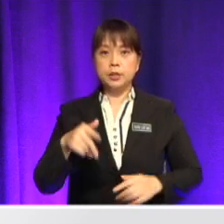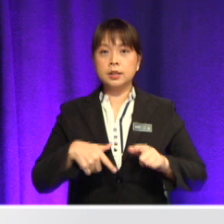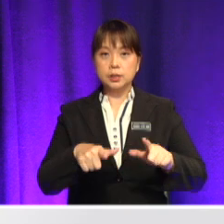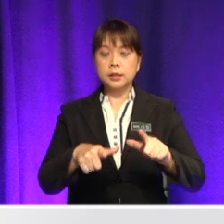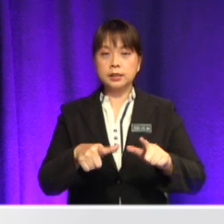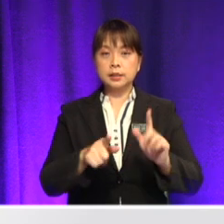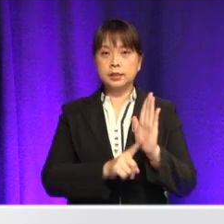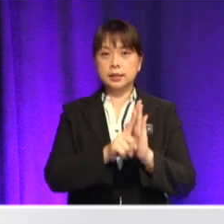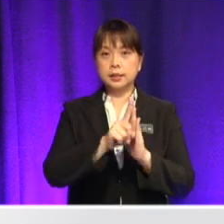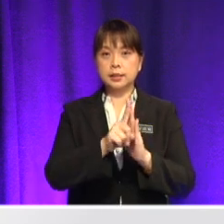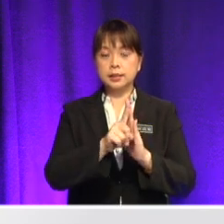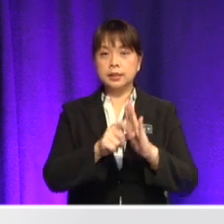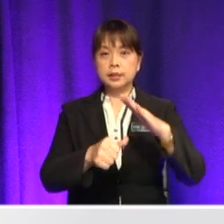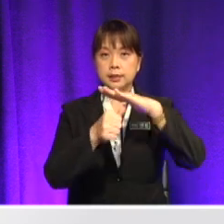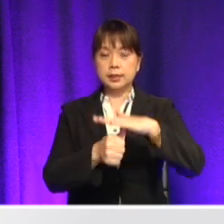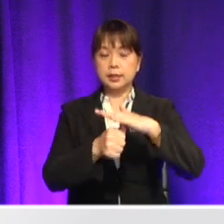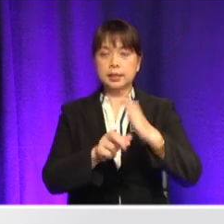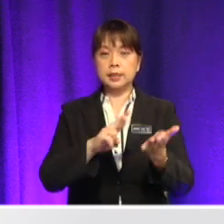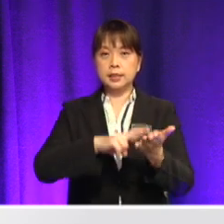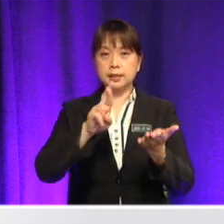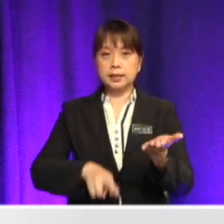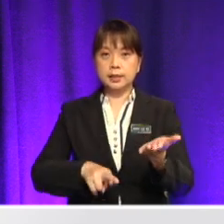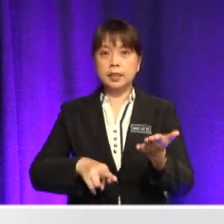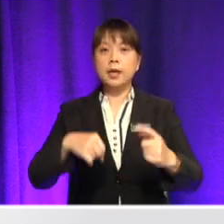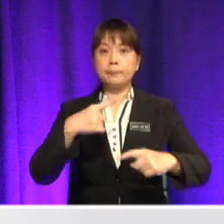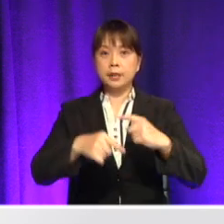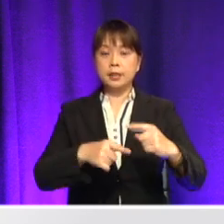tekanan akan rendah Jadi apabila